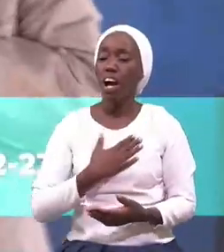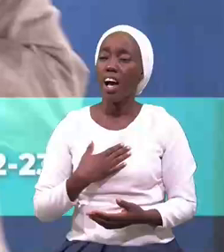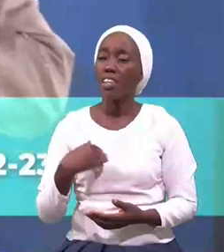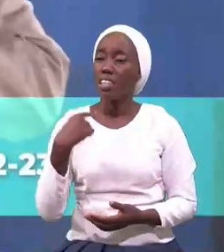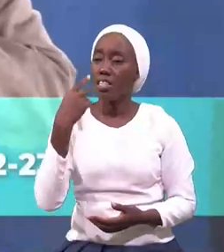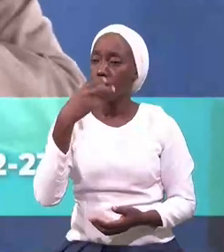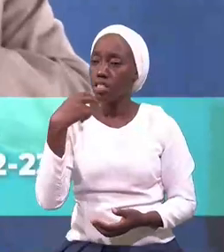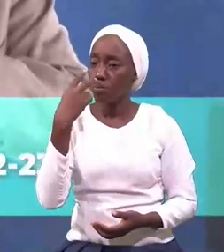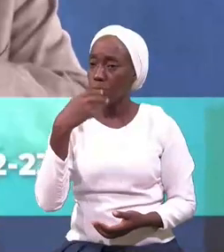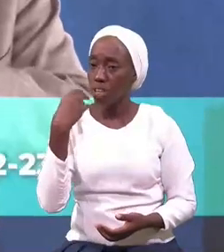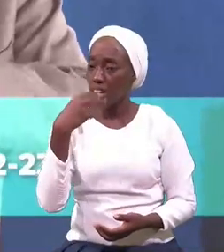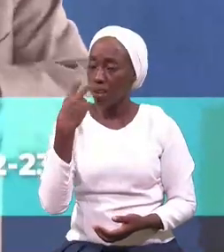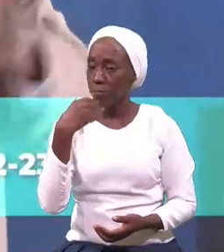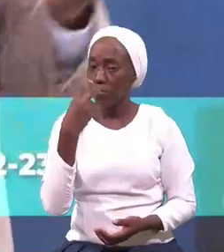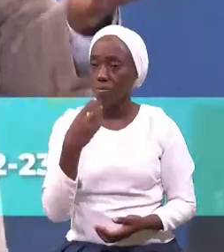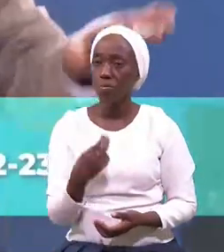parle.